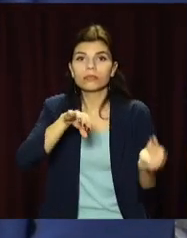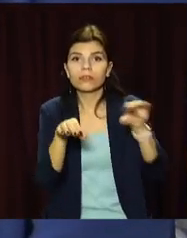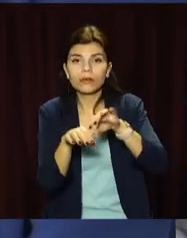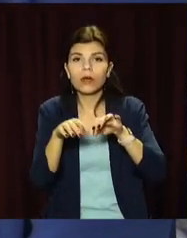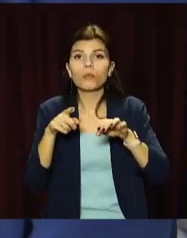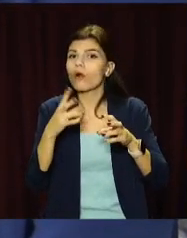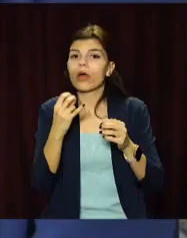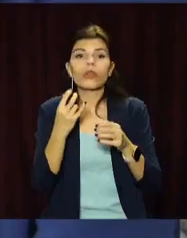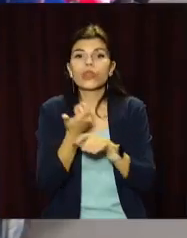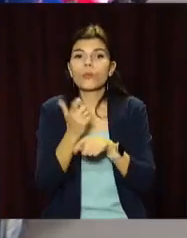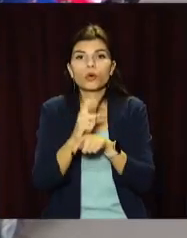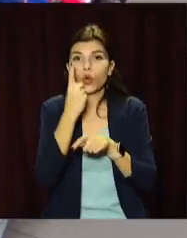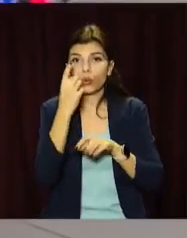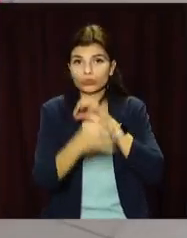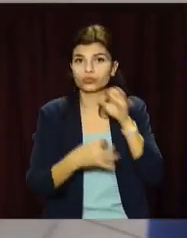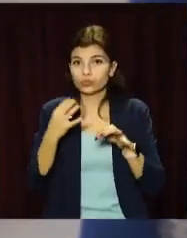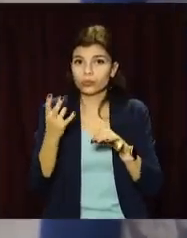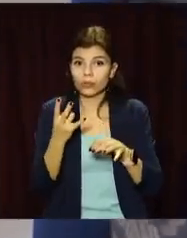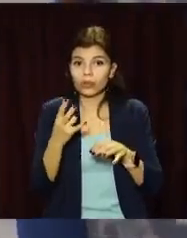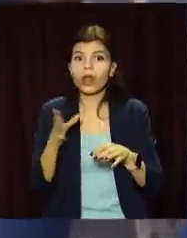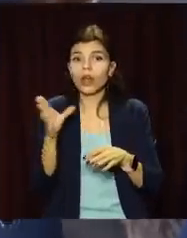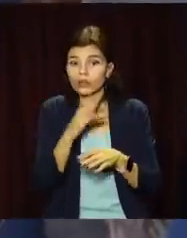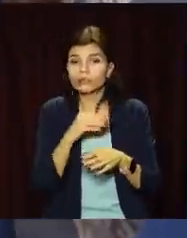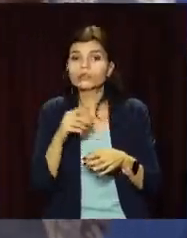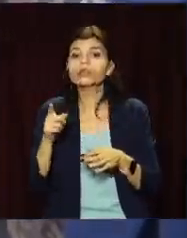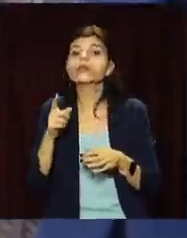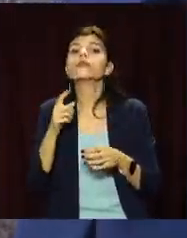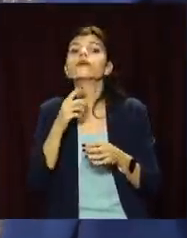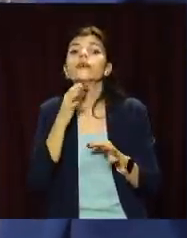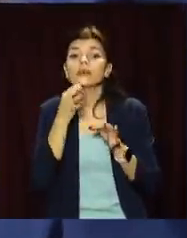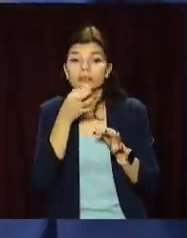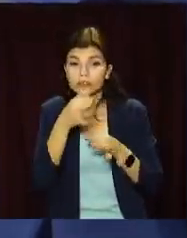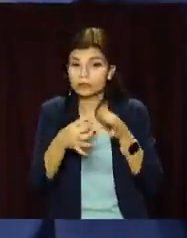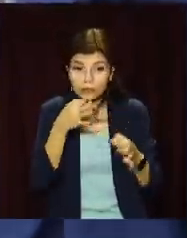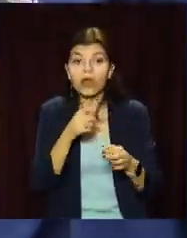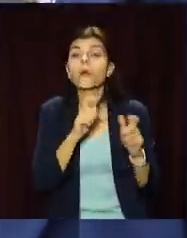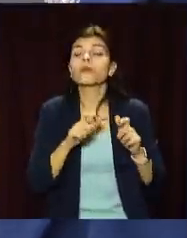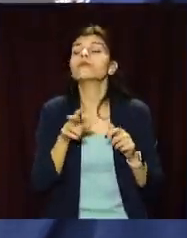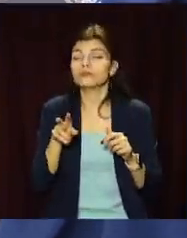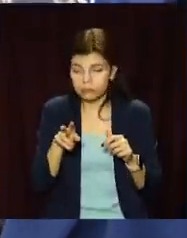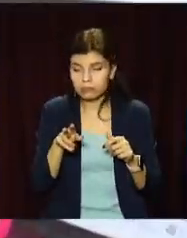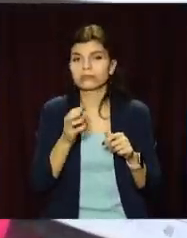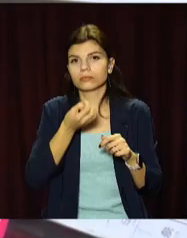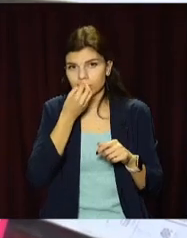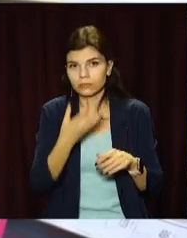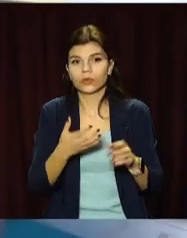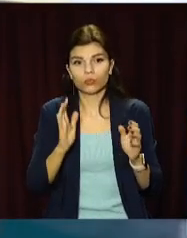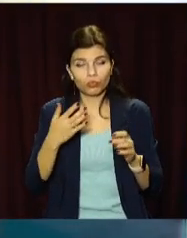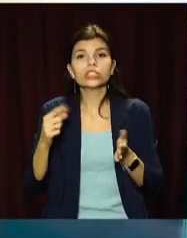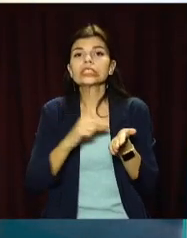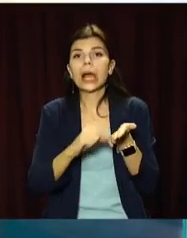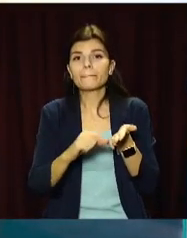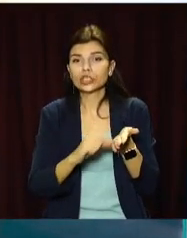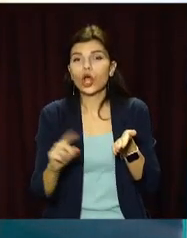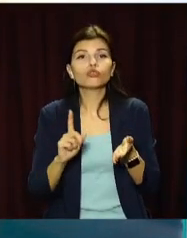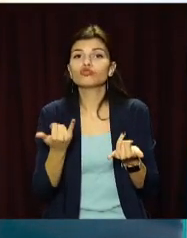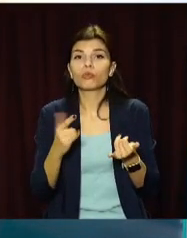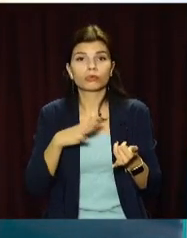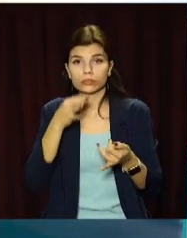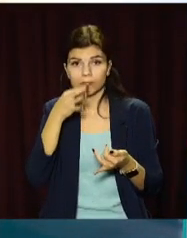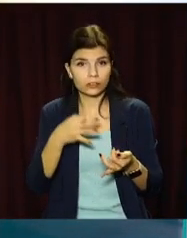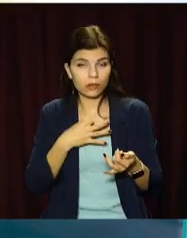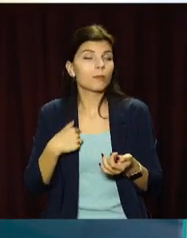зберігатися не більше однієї доби. Усі зауваження Держпродспоживслужби працівники магазину беруть до уваги. Всі замечання, які були сьогодні нам